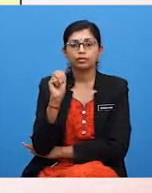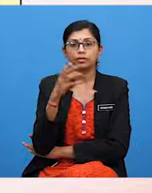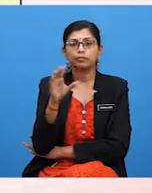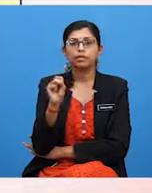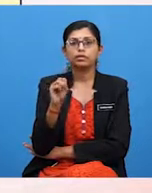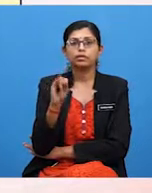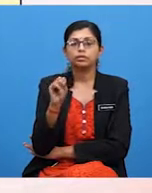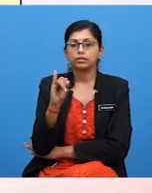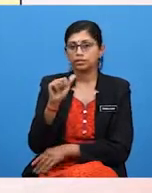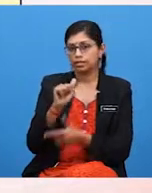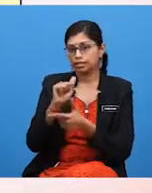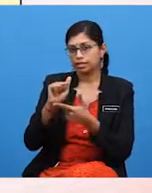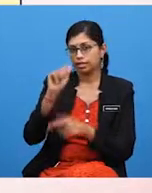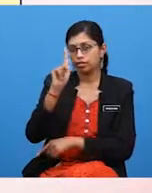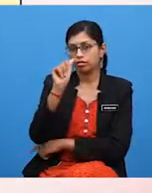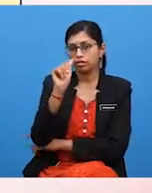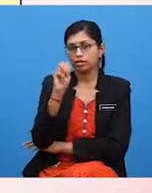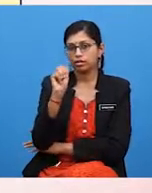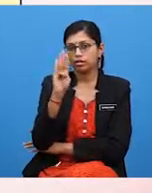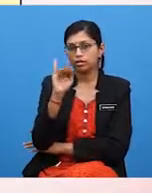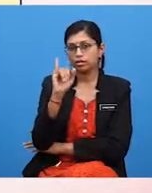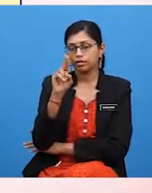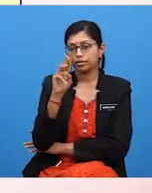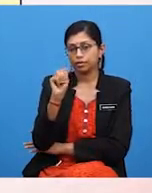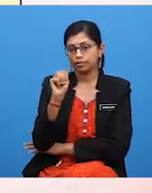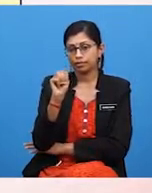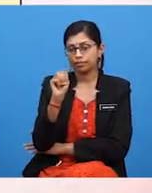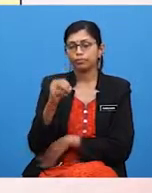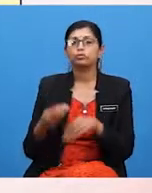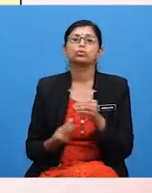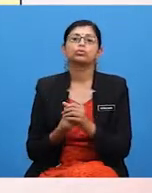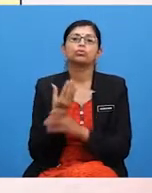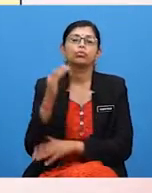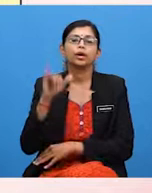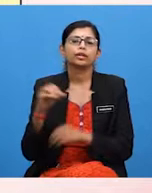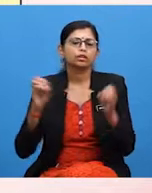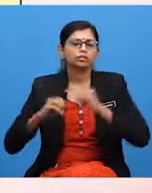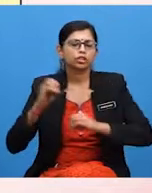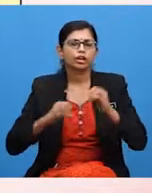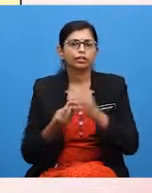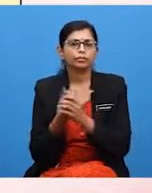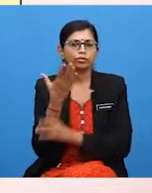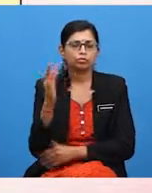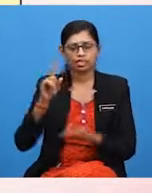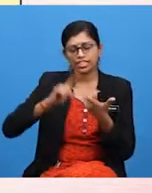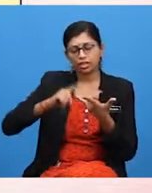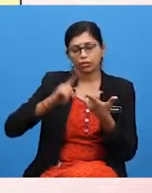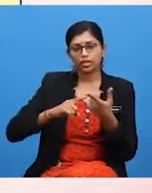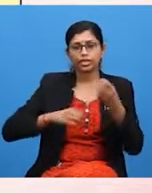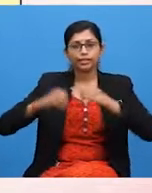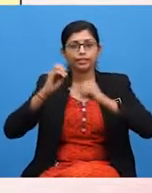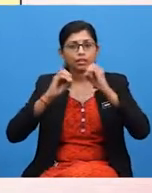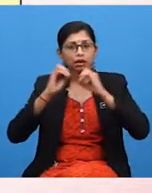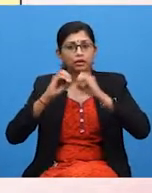cambium, manakala tumbuhan yang tidak mengalami pertumbuhan sekunder tidak